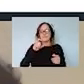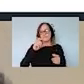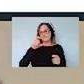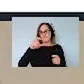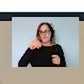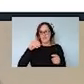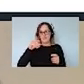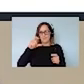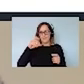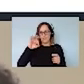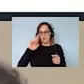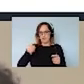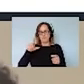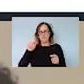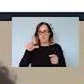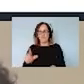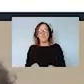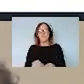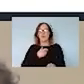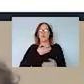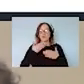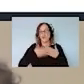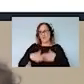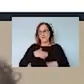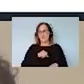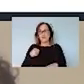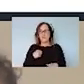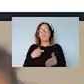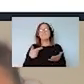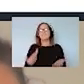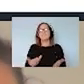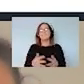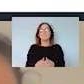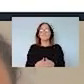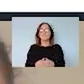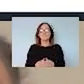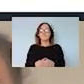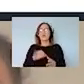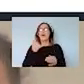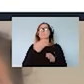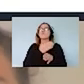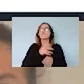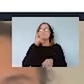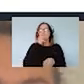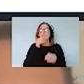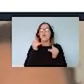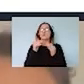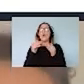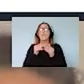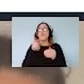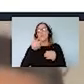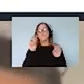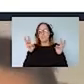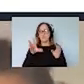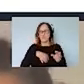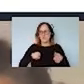domowy.co.org.pl. O, cieszę się. Natomiast, tak jak powiedziałam, jeśli chodzi o domowy, to warsztaty